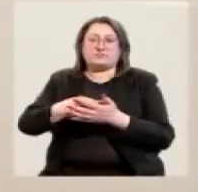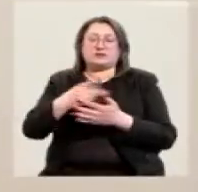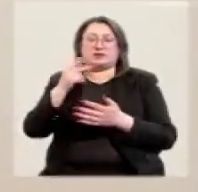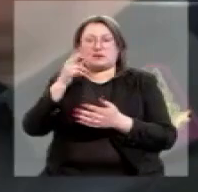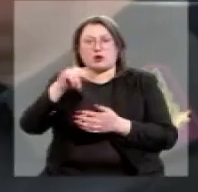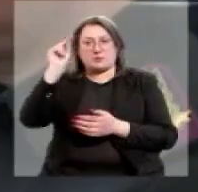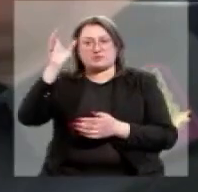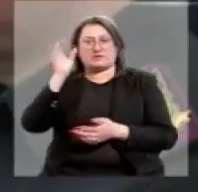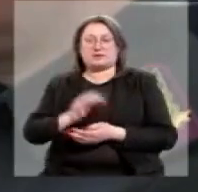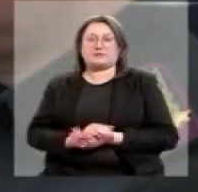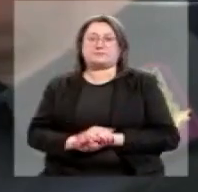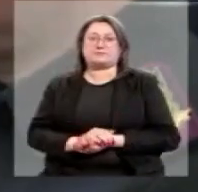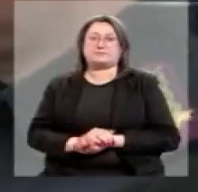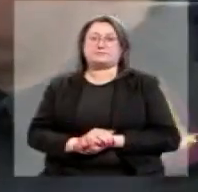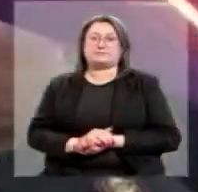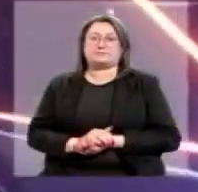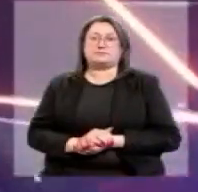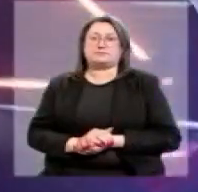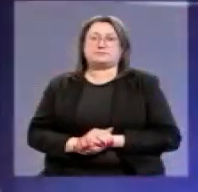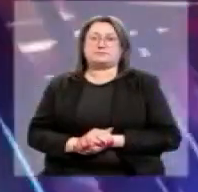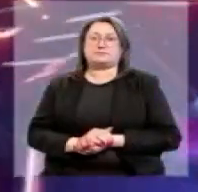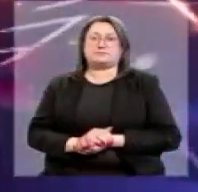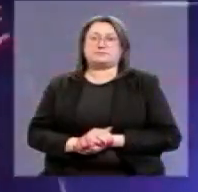көмек қарастырылған.